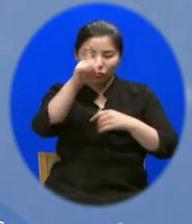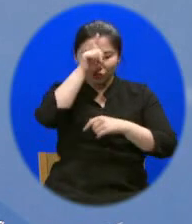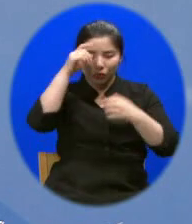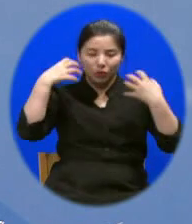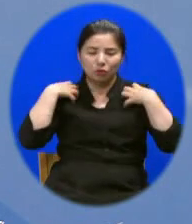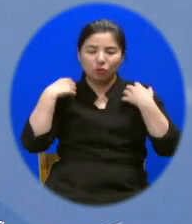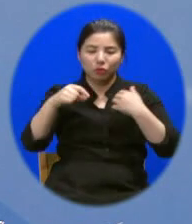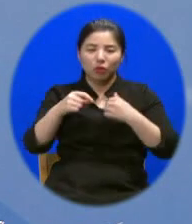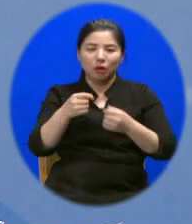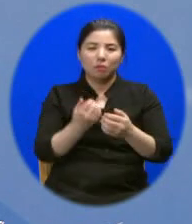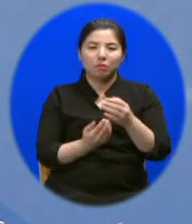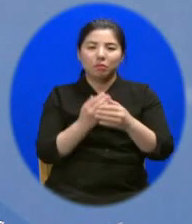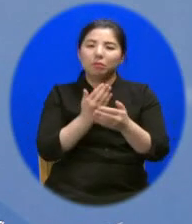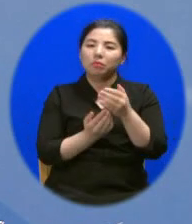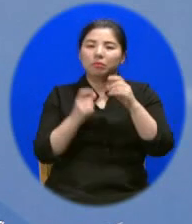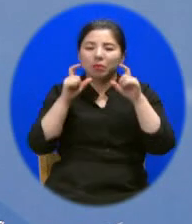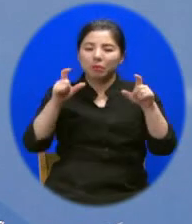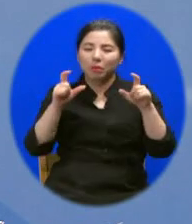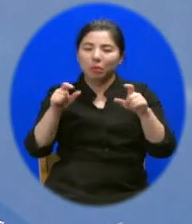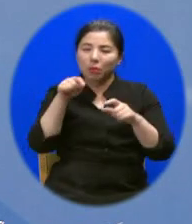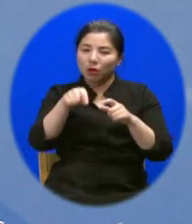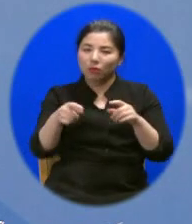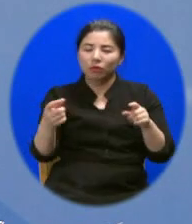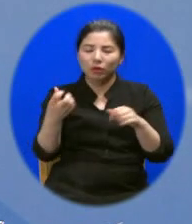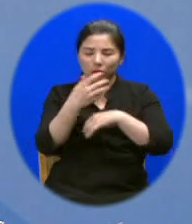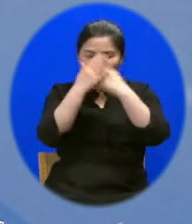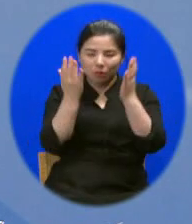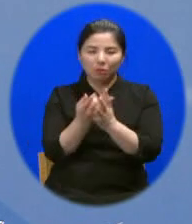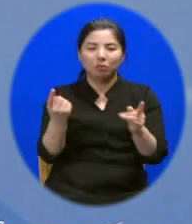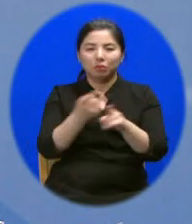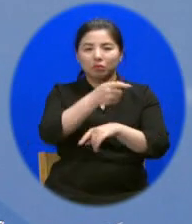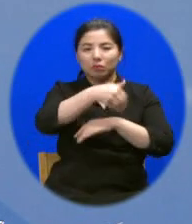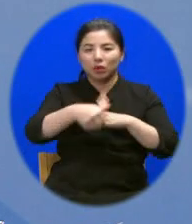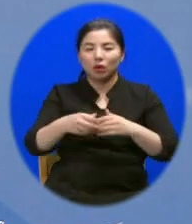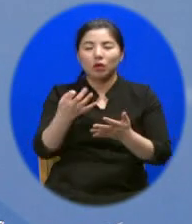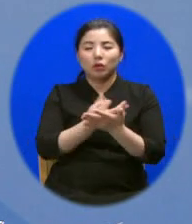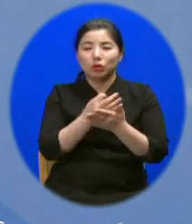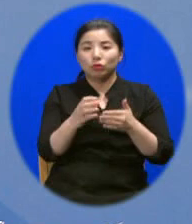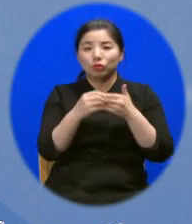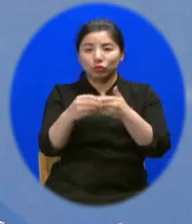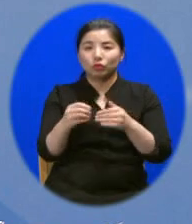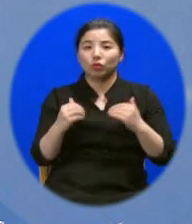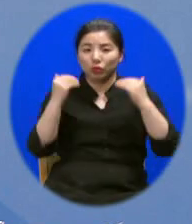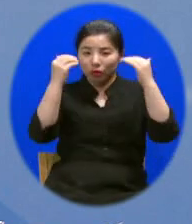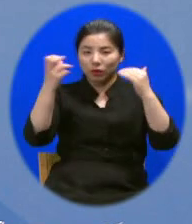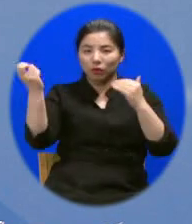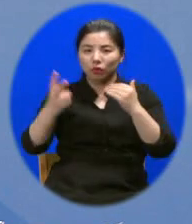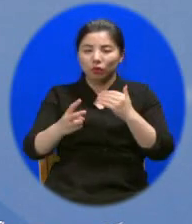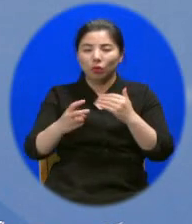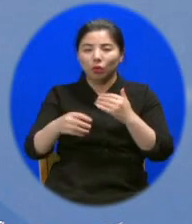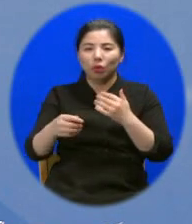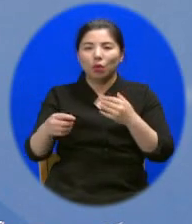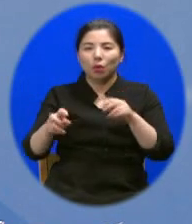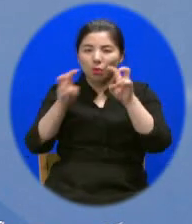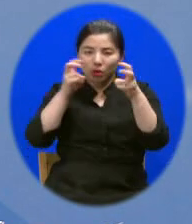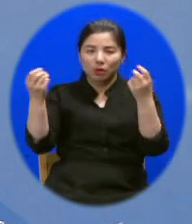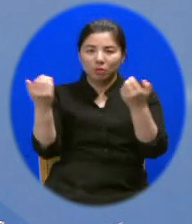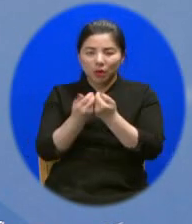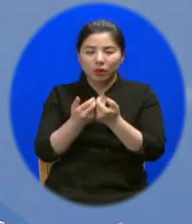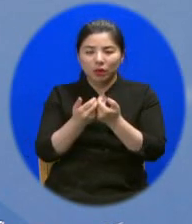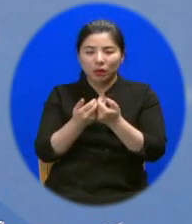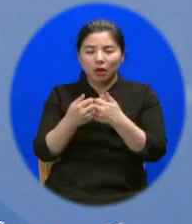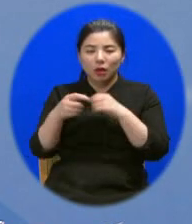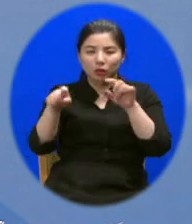정책을 혁신적으로 타파할 예정으로 있습니다 소득 주도 성장 과 반 기업 정책을 고치기 위해서